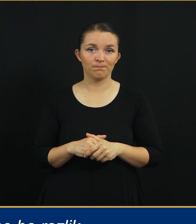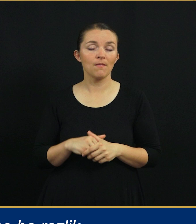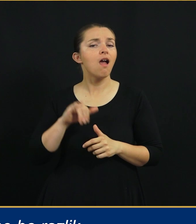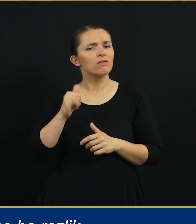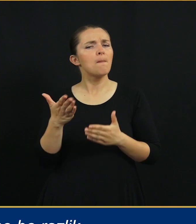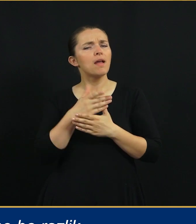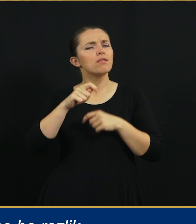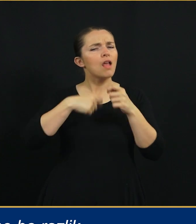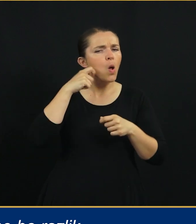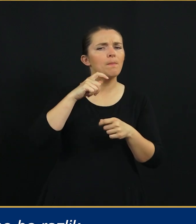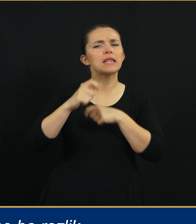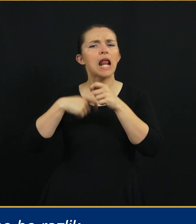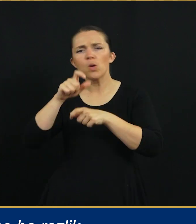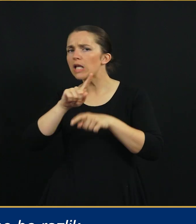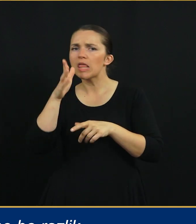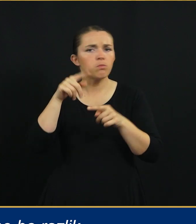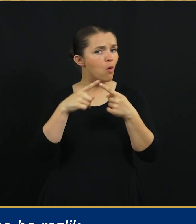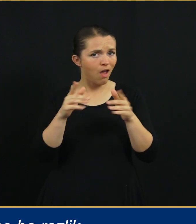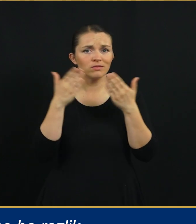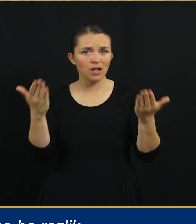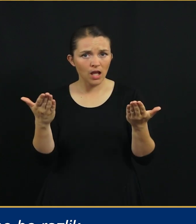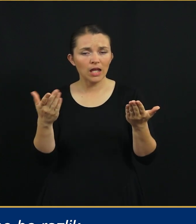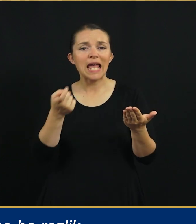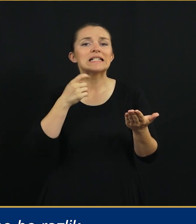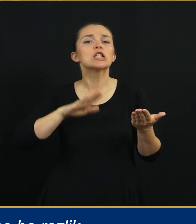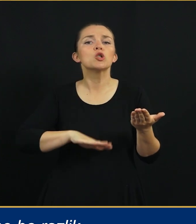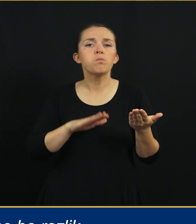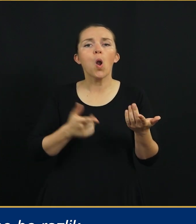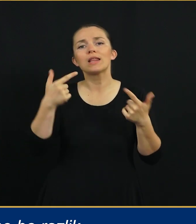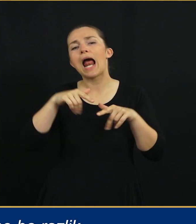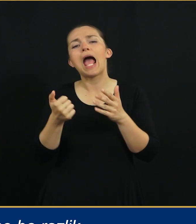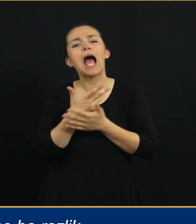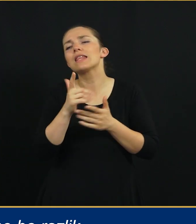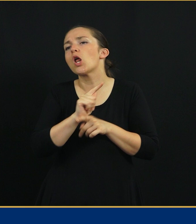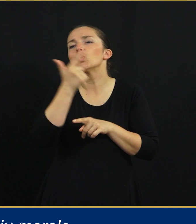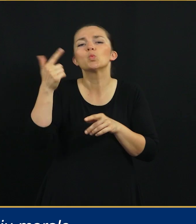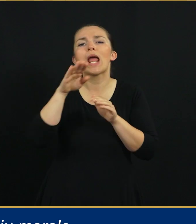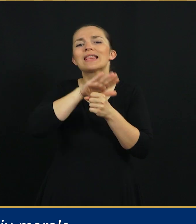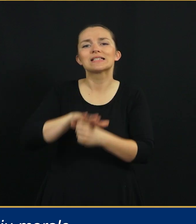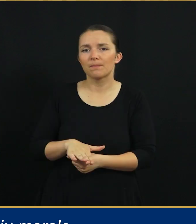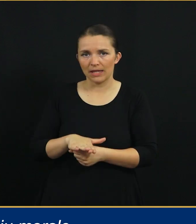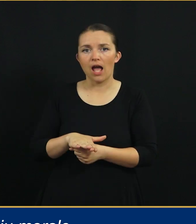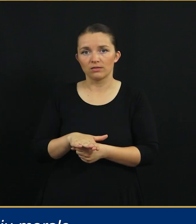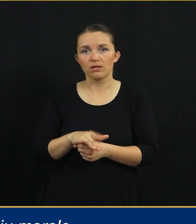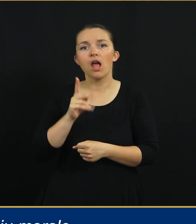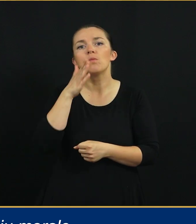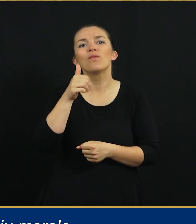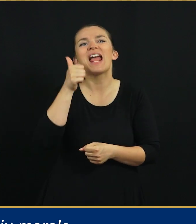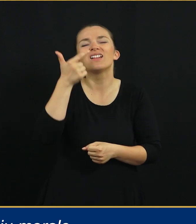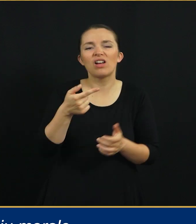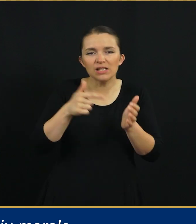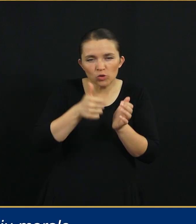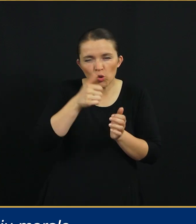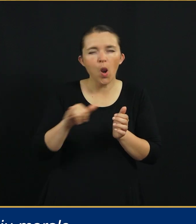med delavkami in delavci ne bo razlik, izhajajočih iz spolne ali katerekoli druge diskriminacije, ki bi v